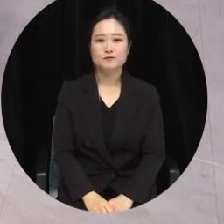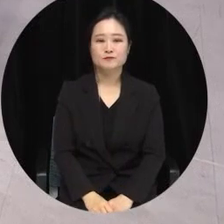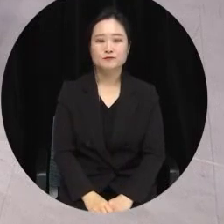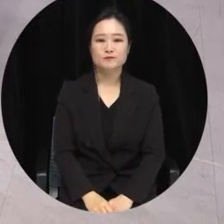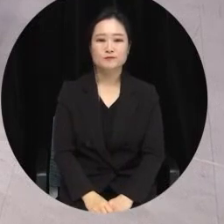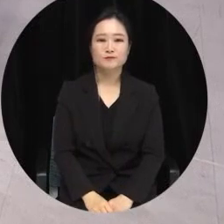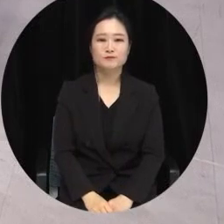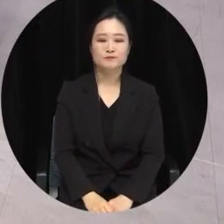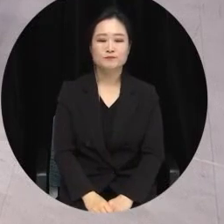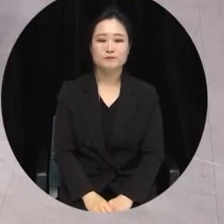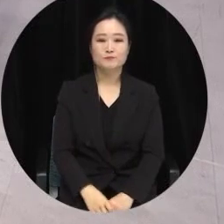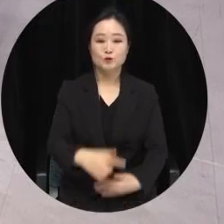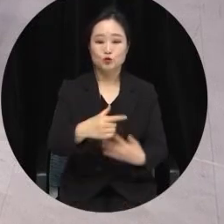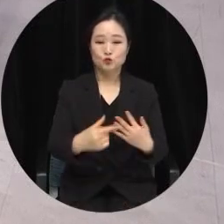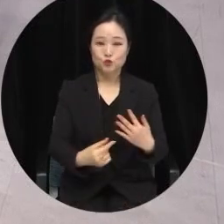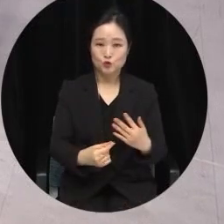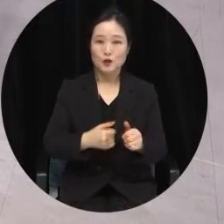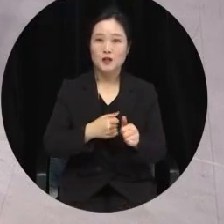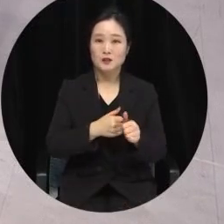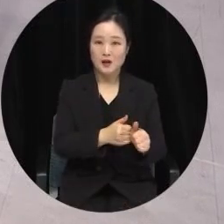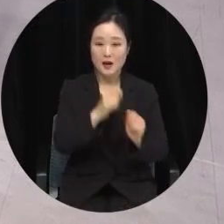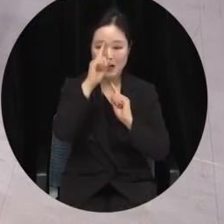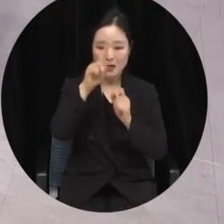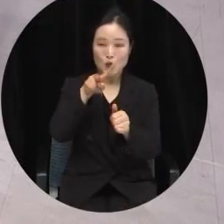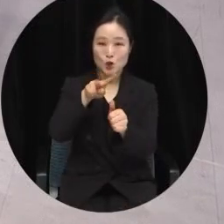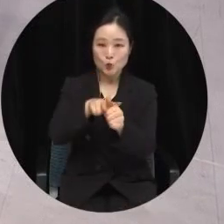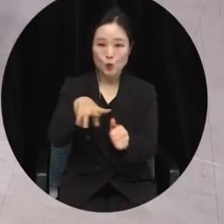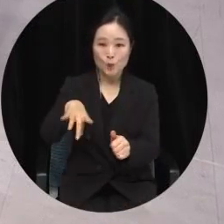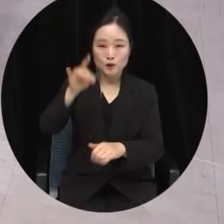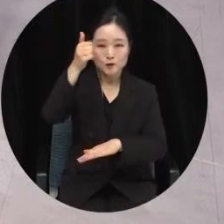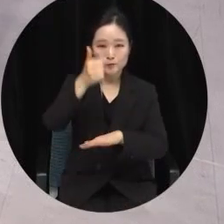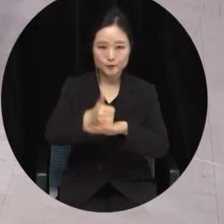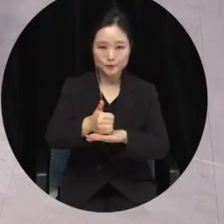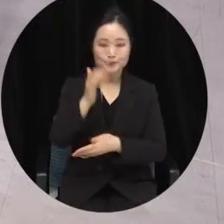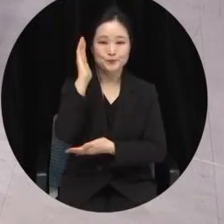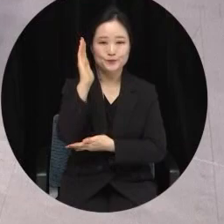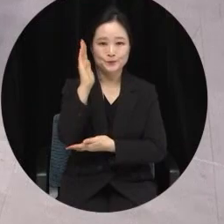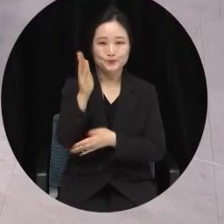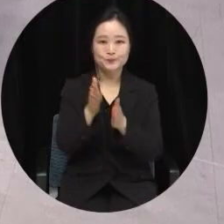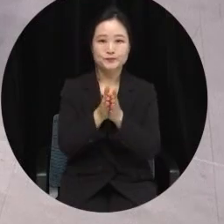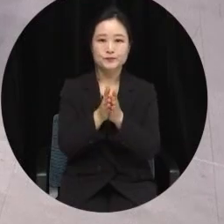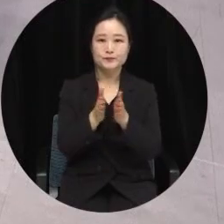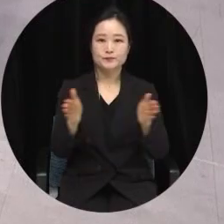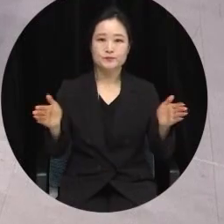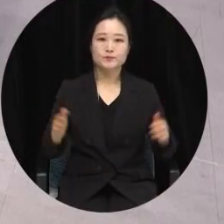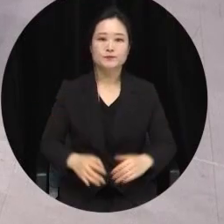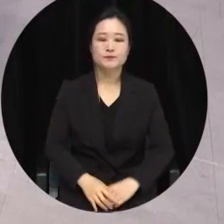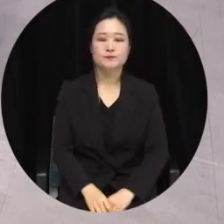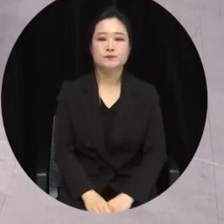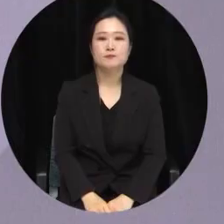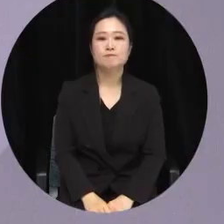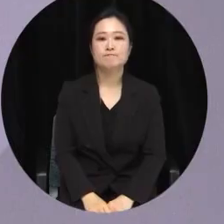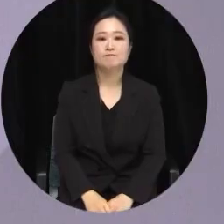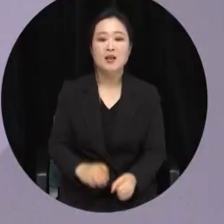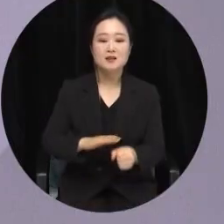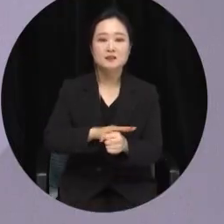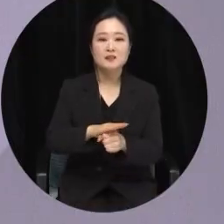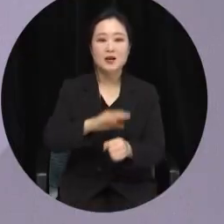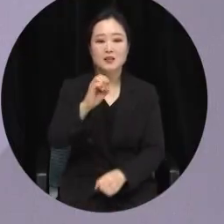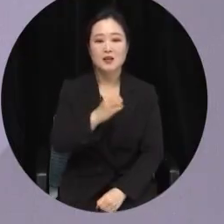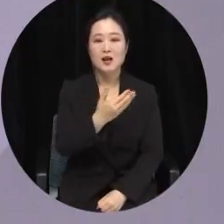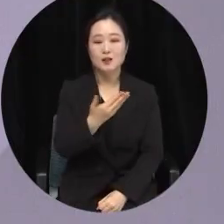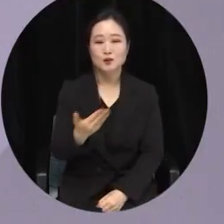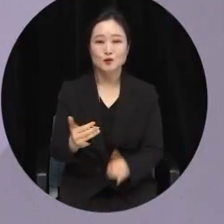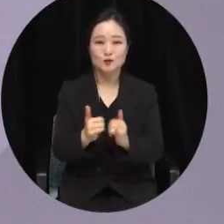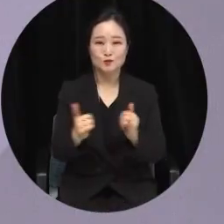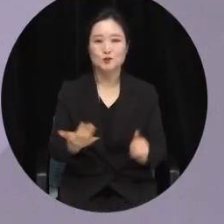따라 진행하겠습니다. 이용선 후보 마무리 발언 해주시기 바랍니다. 네, 사랑하는 양천구민